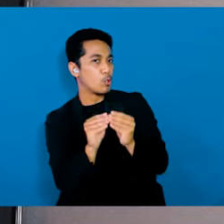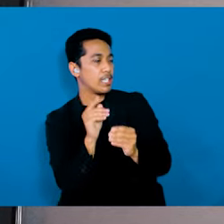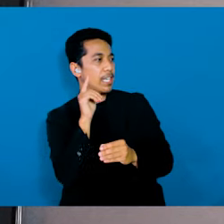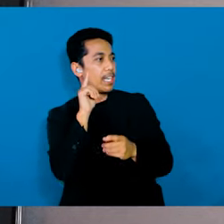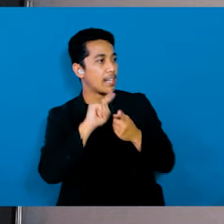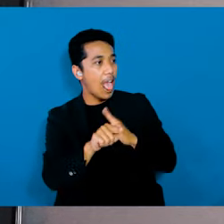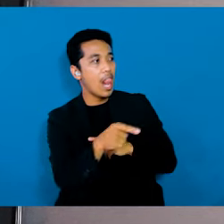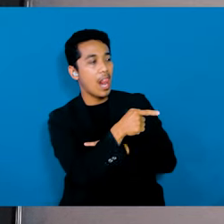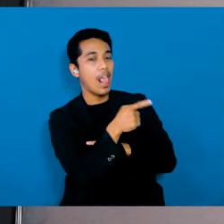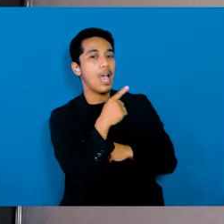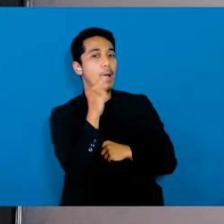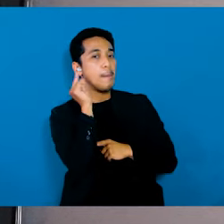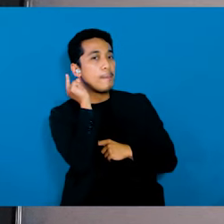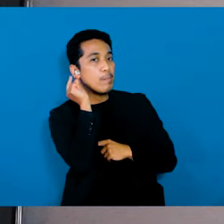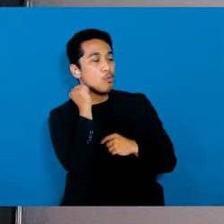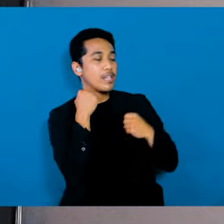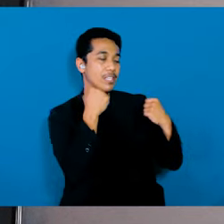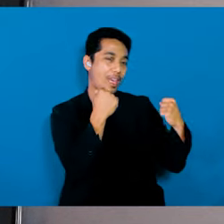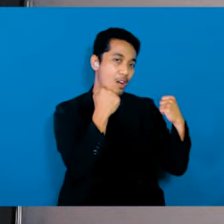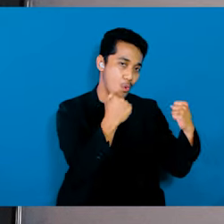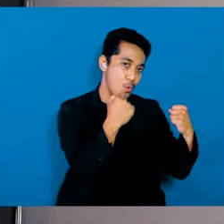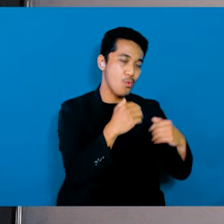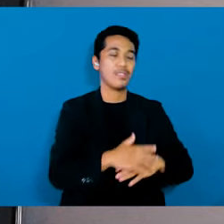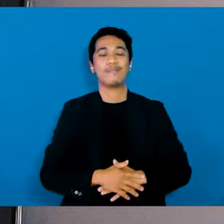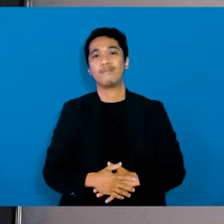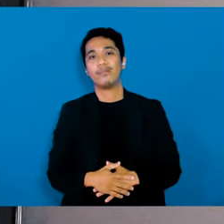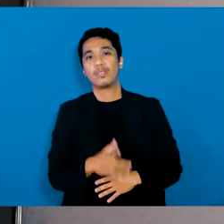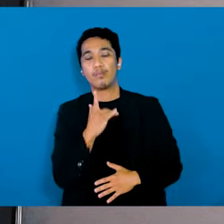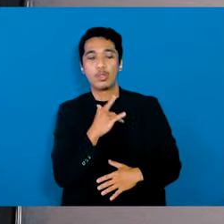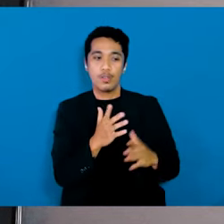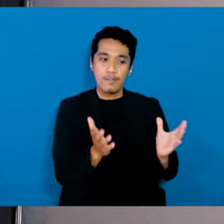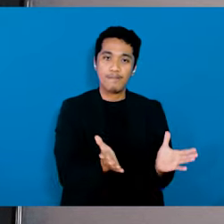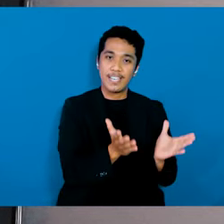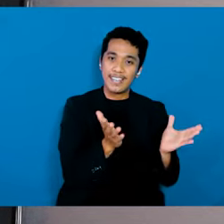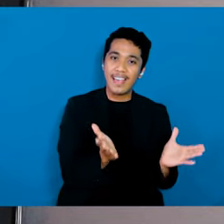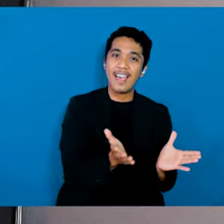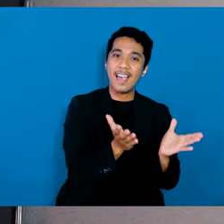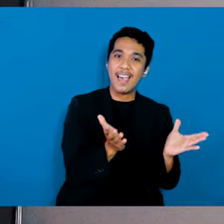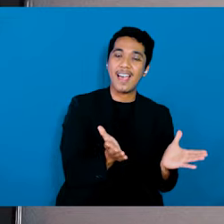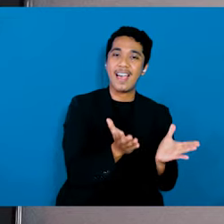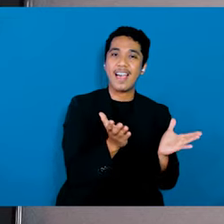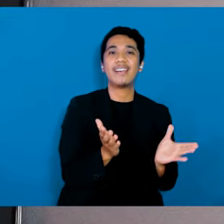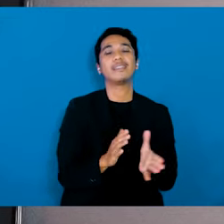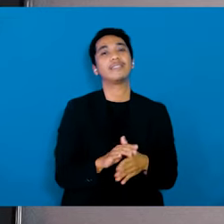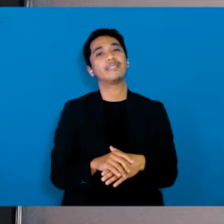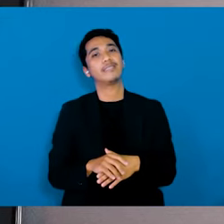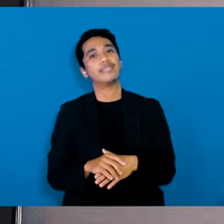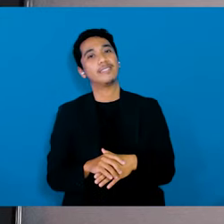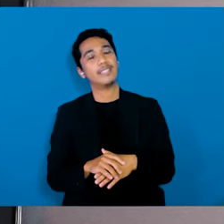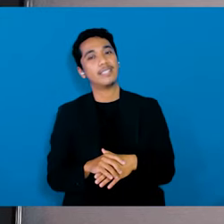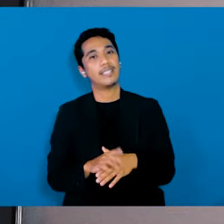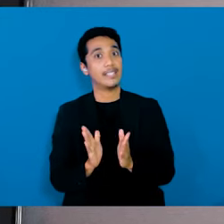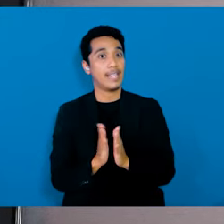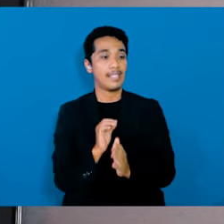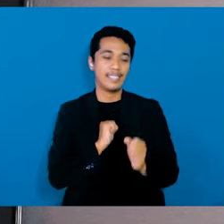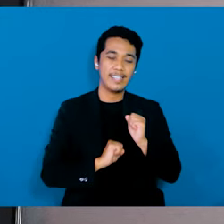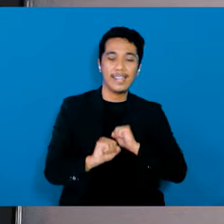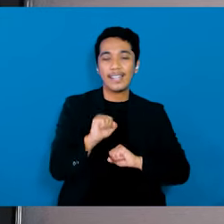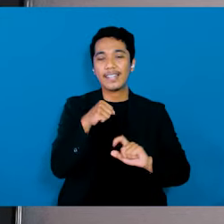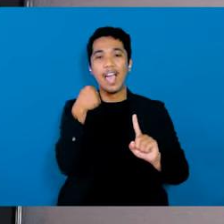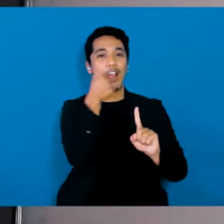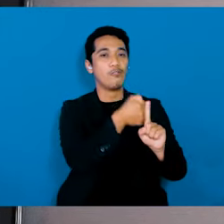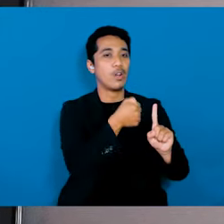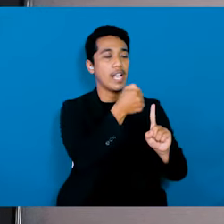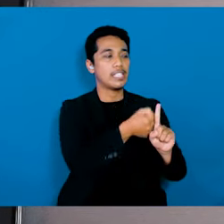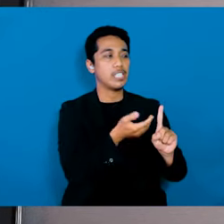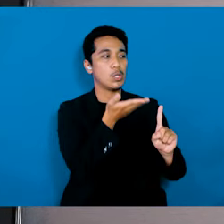sebagai seorang perempuan yang tangguh begitu, penggerak, kemudian juga di gerakan